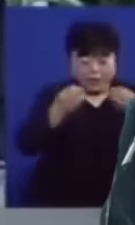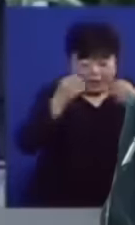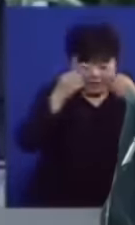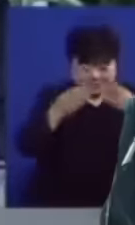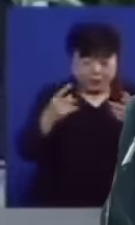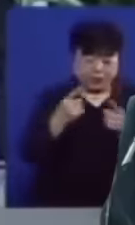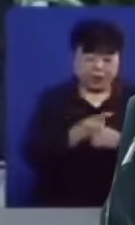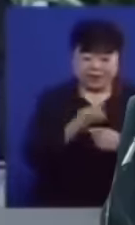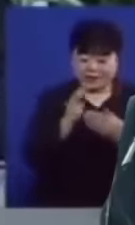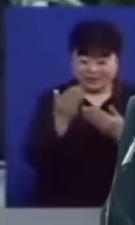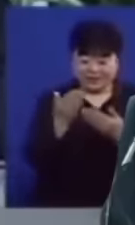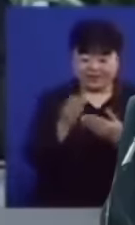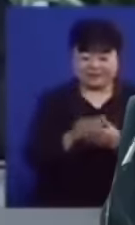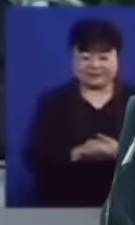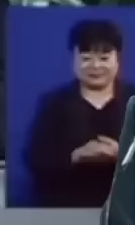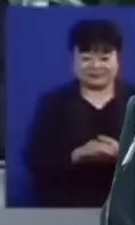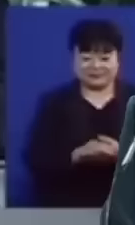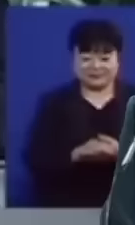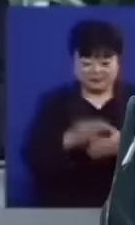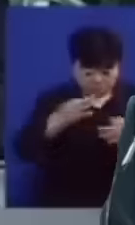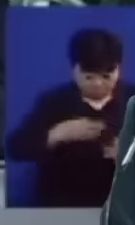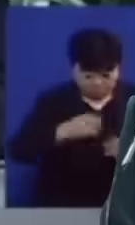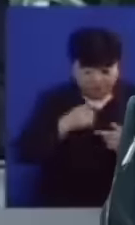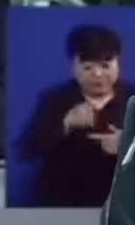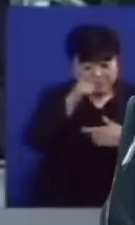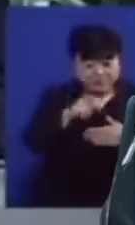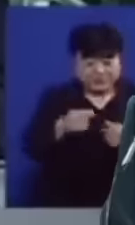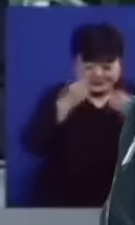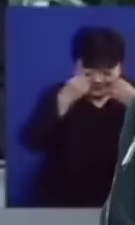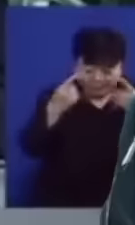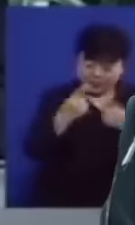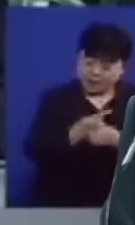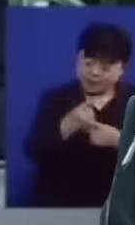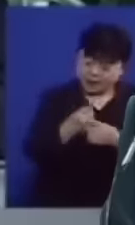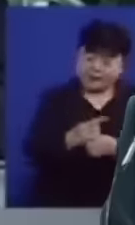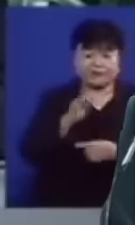되었도다. 여러분 보세요. 여러분 예수 안에서 새것입니다.